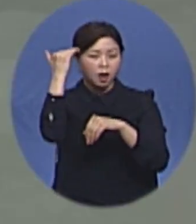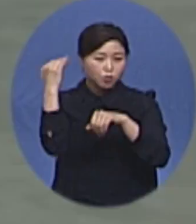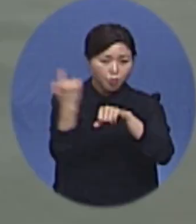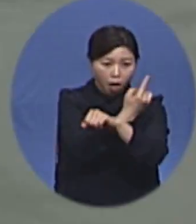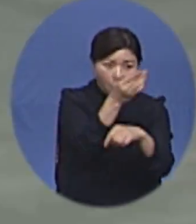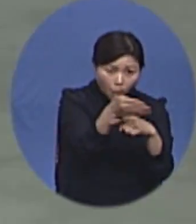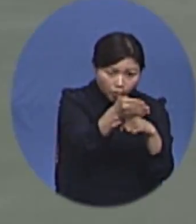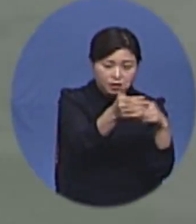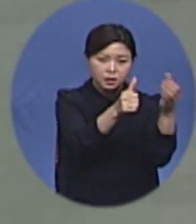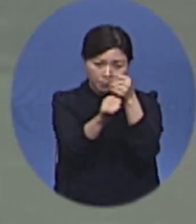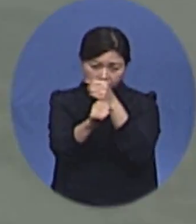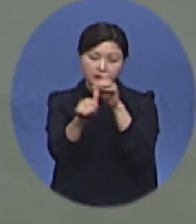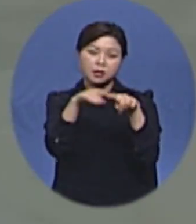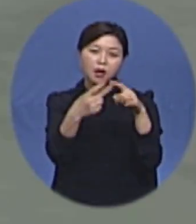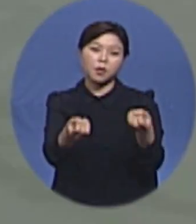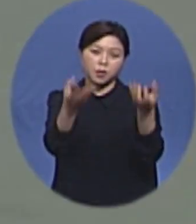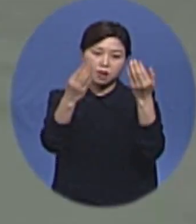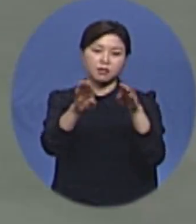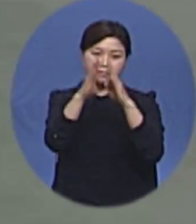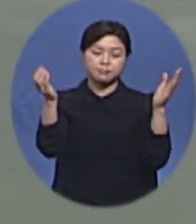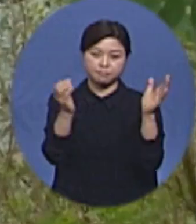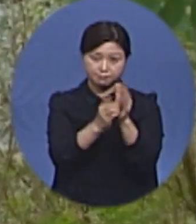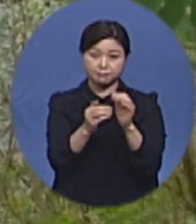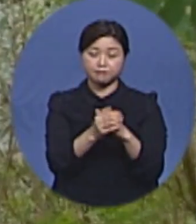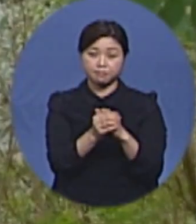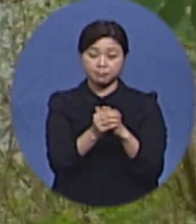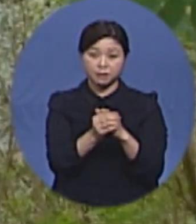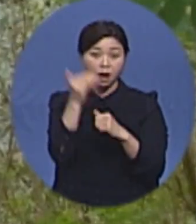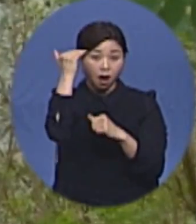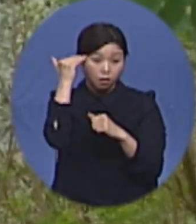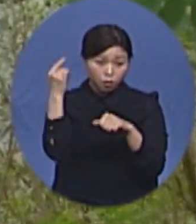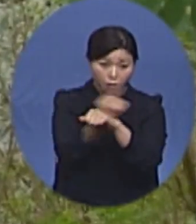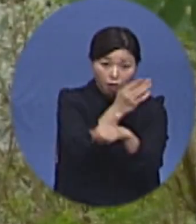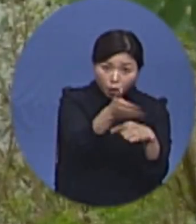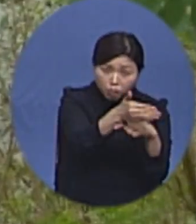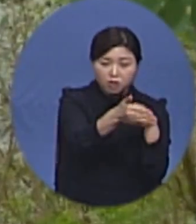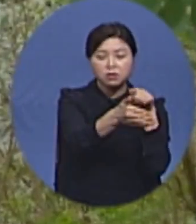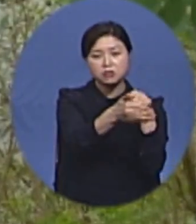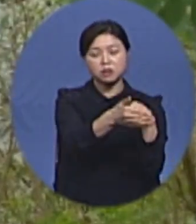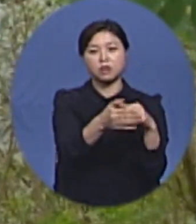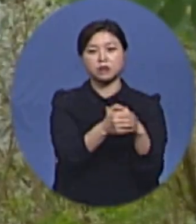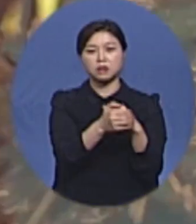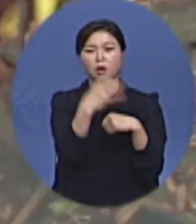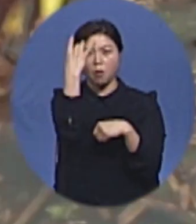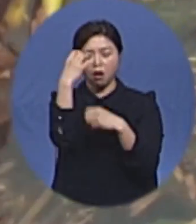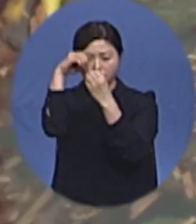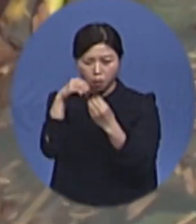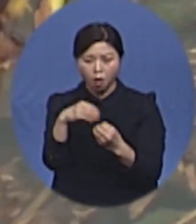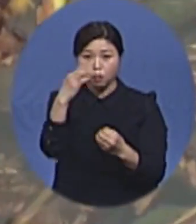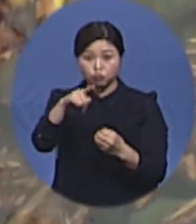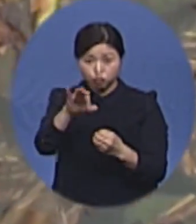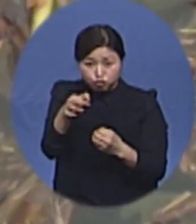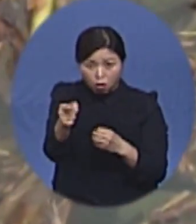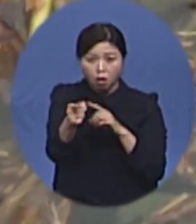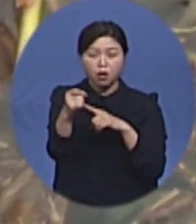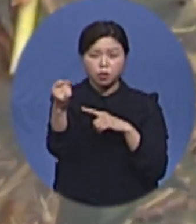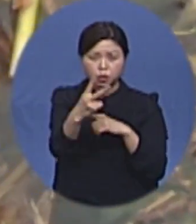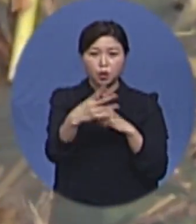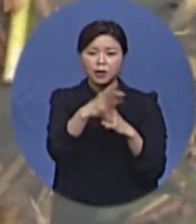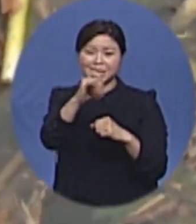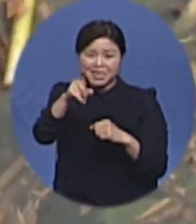저수지에서 열렸습니다. 이번 외래어종 잡기 대회는 토종 물고기 붕어와 잉어를 마구